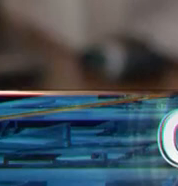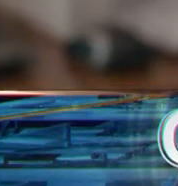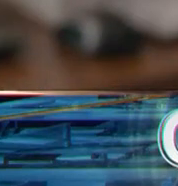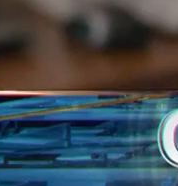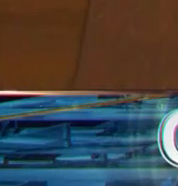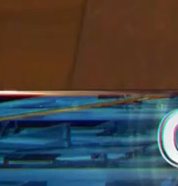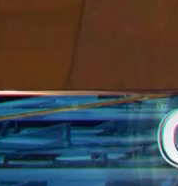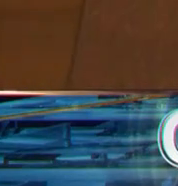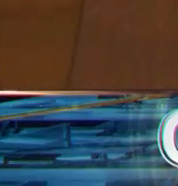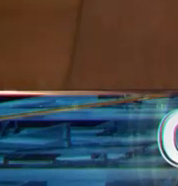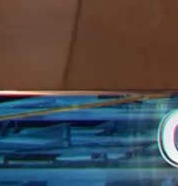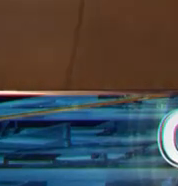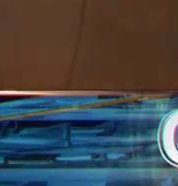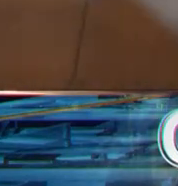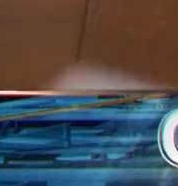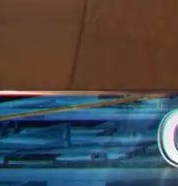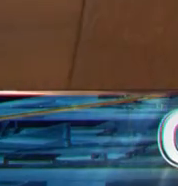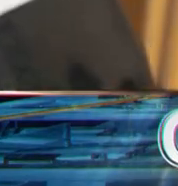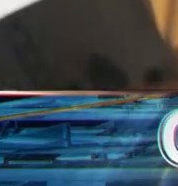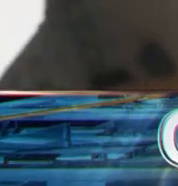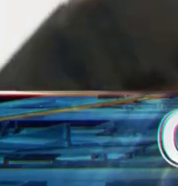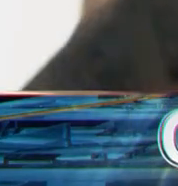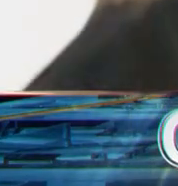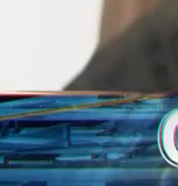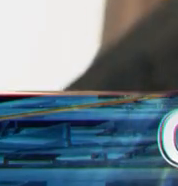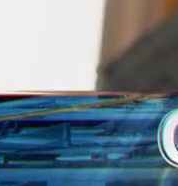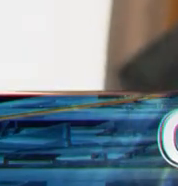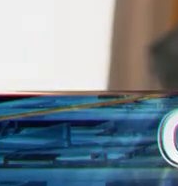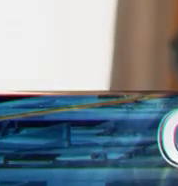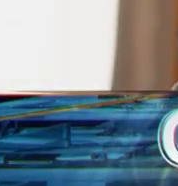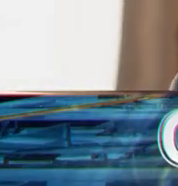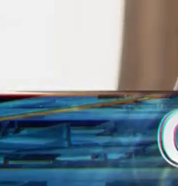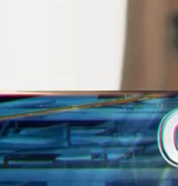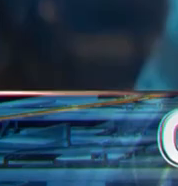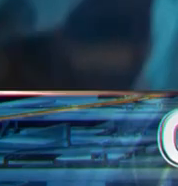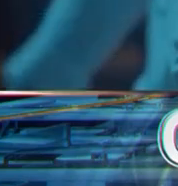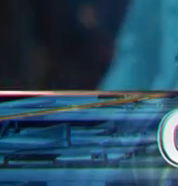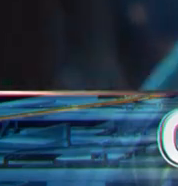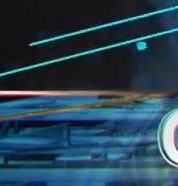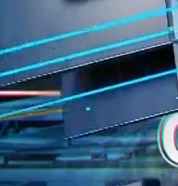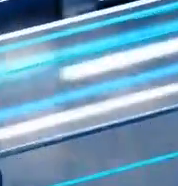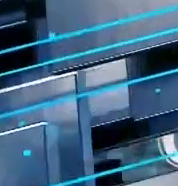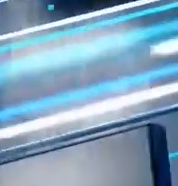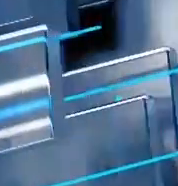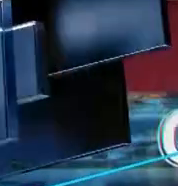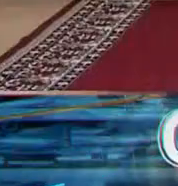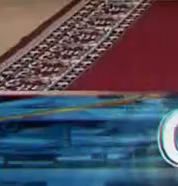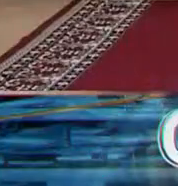100 мың теңге пара берген, 2 миллион теңге айыппұл арқалайды. Парақорлық заңы қатаңдатылды.